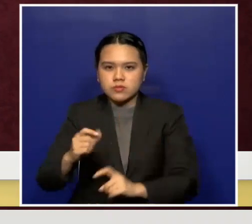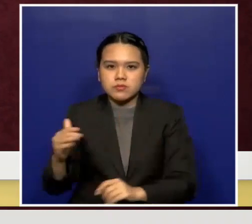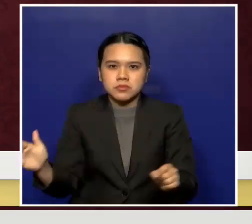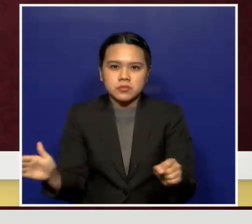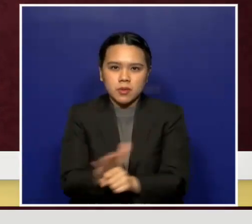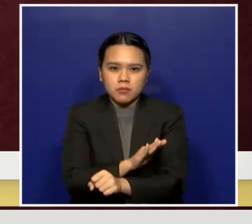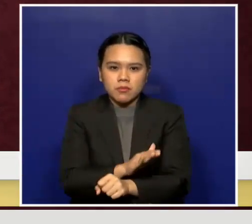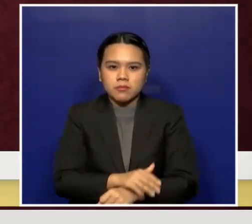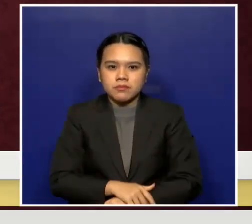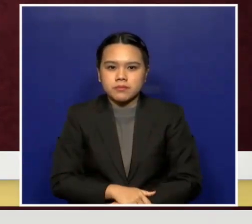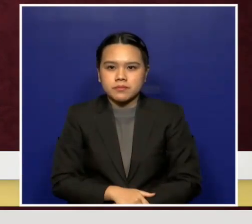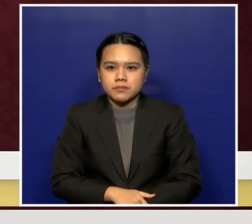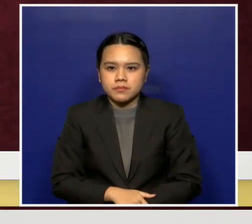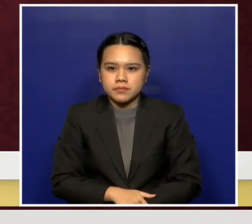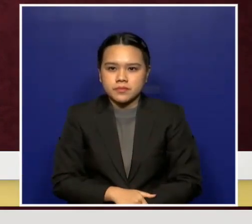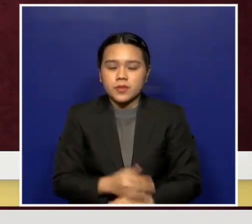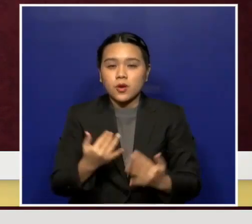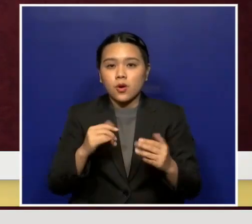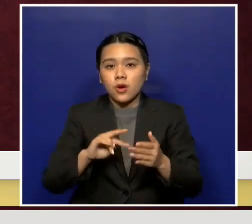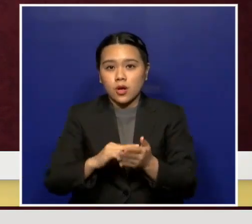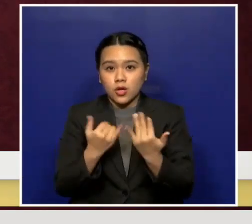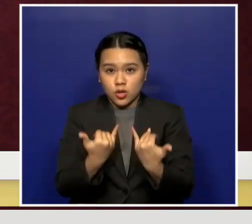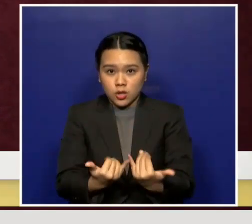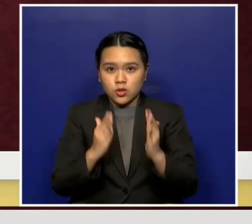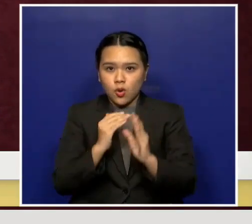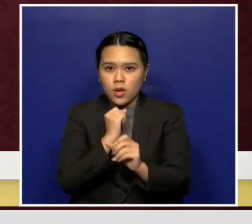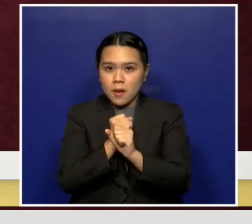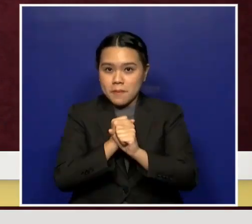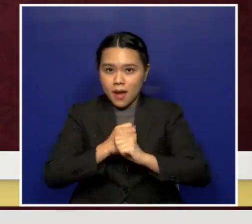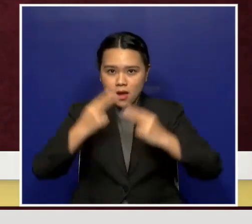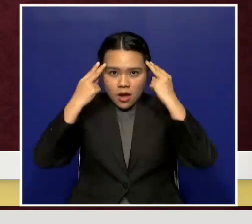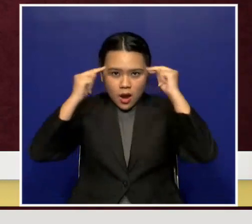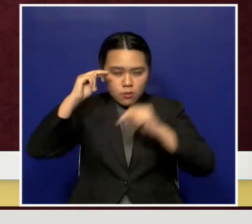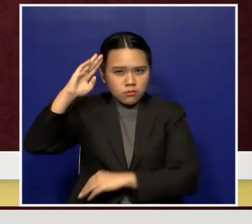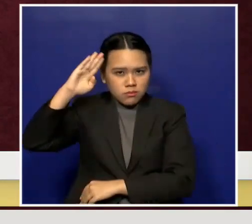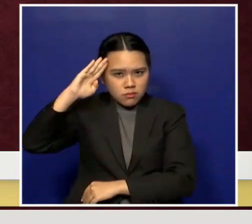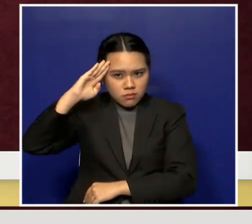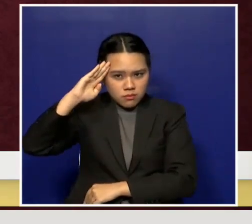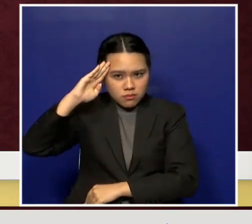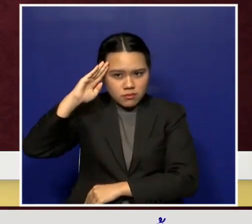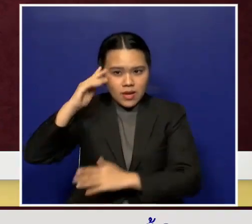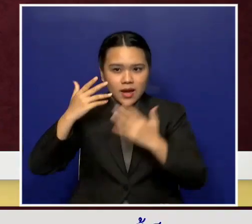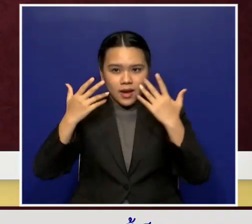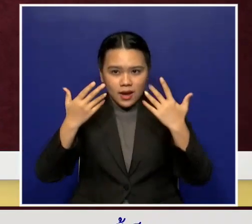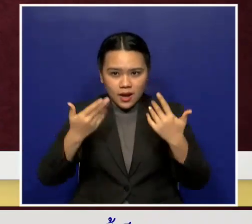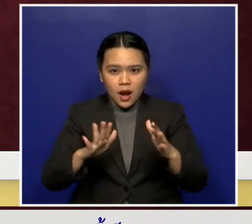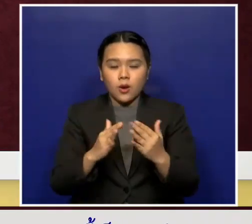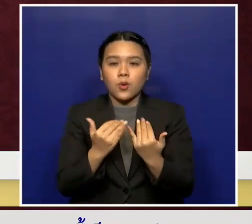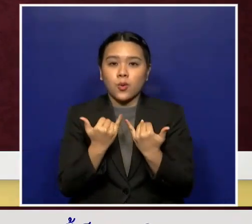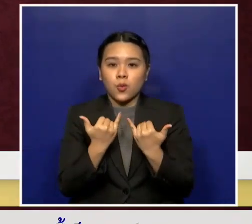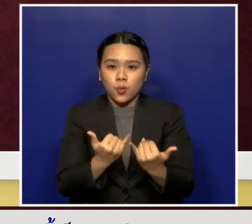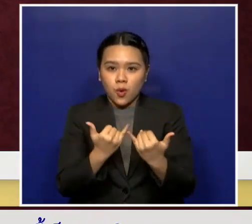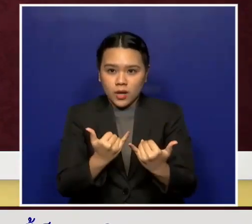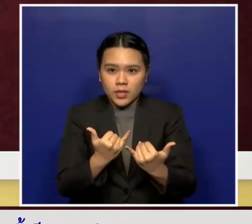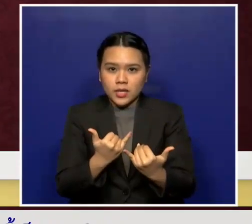การนี่แหละครับผลงานของคนชื่อประยุทธ์จันทร์โอชาและวันนี้นะครับบ่อน